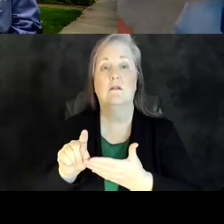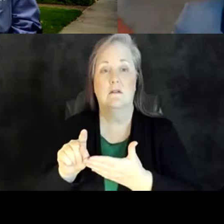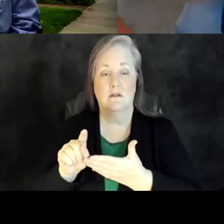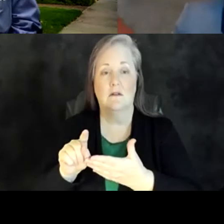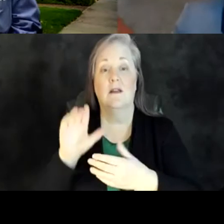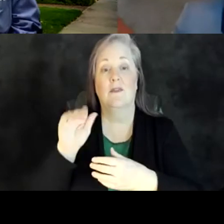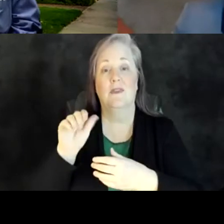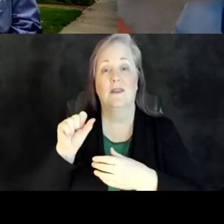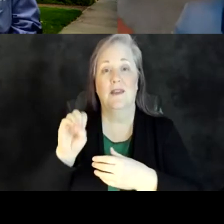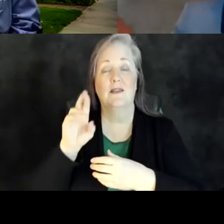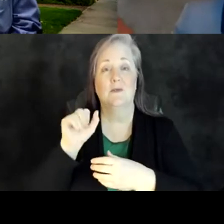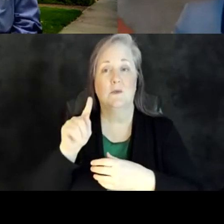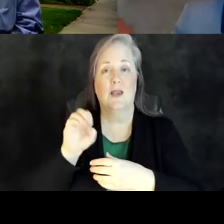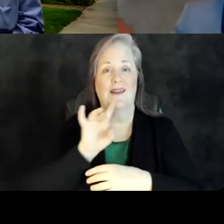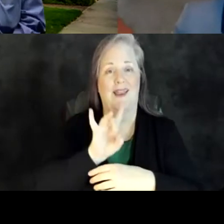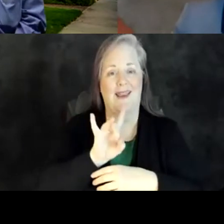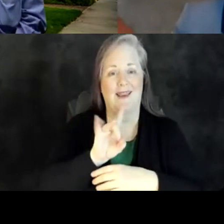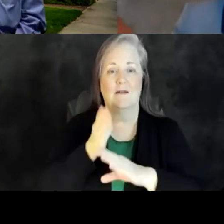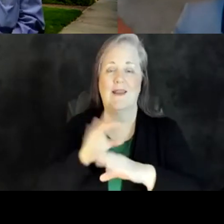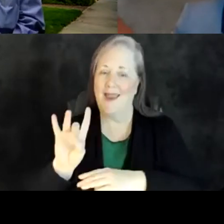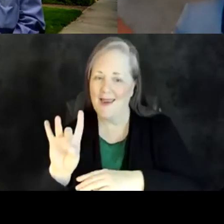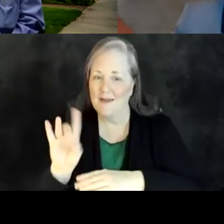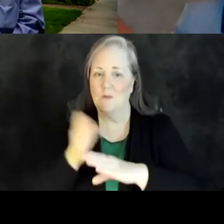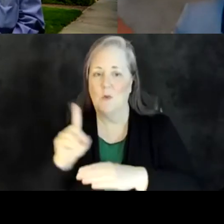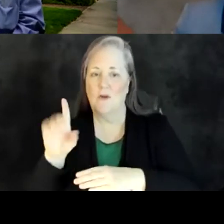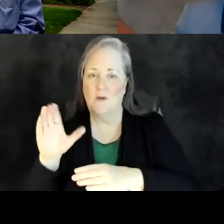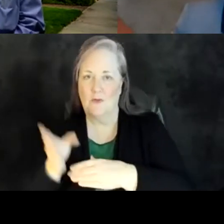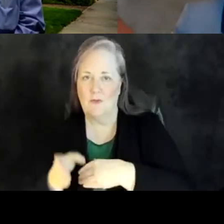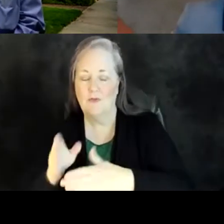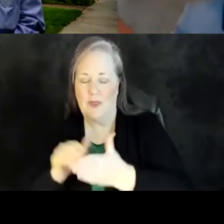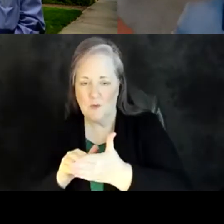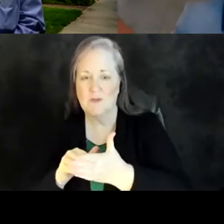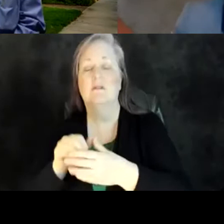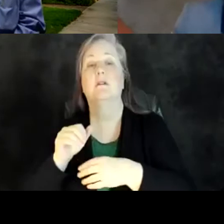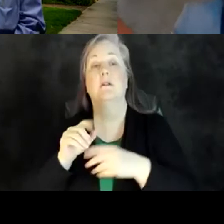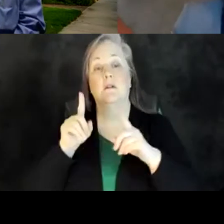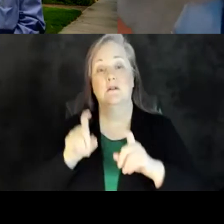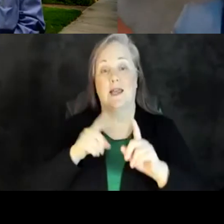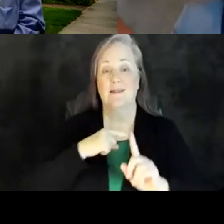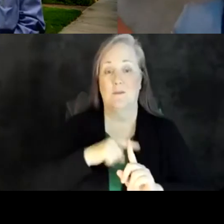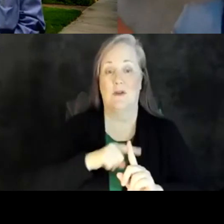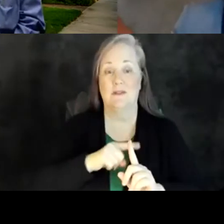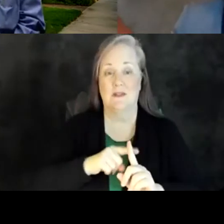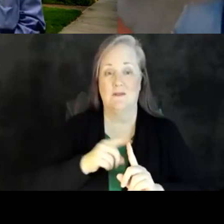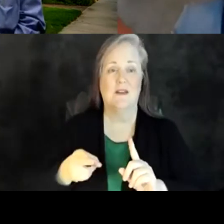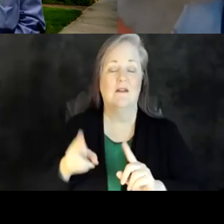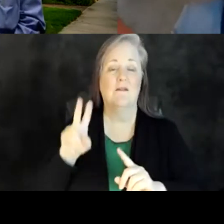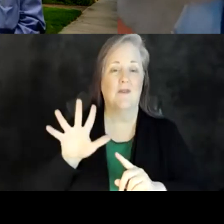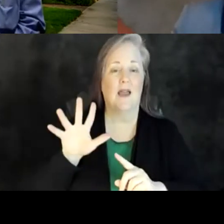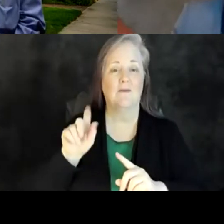at 8 per 100,000. 每1000个人当中，如果低于8， He was at